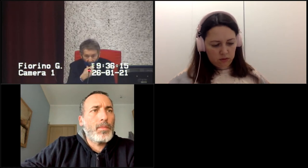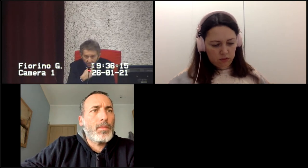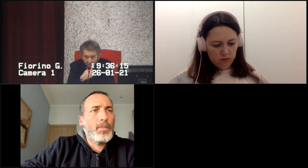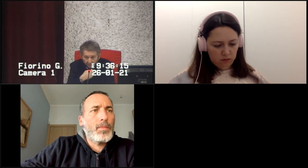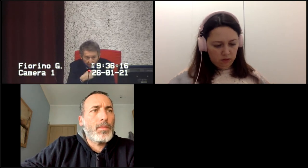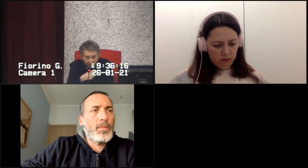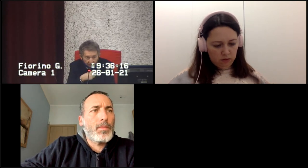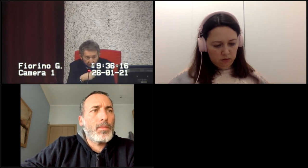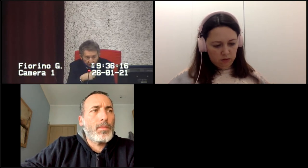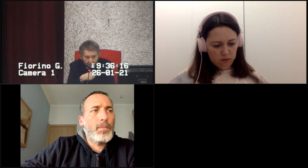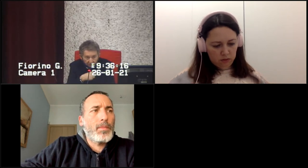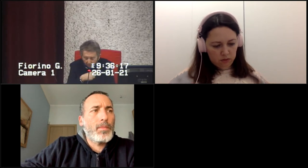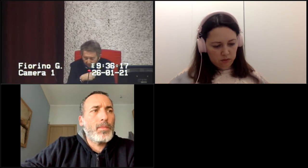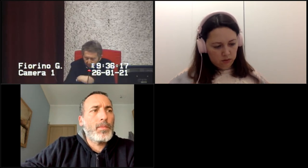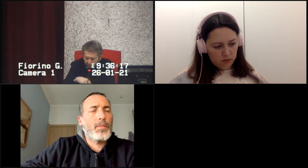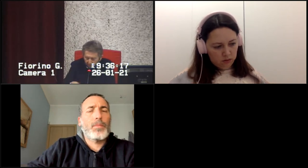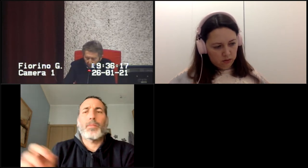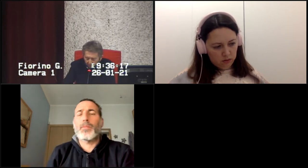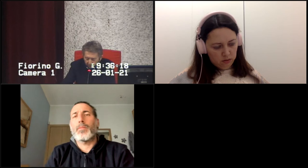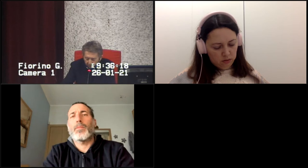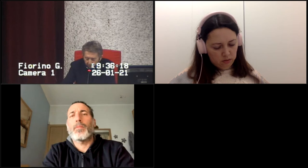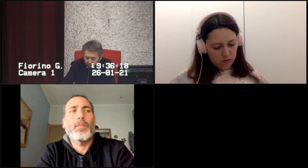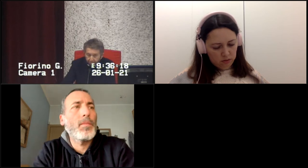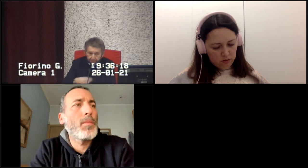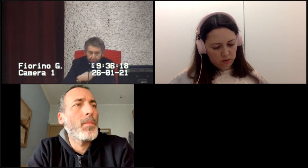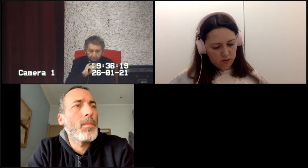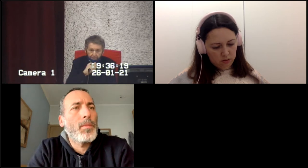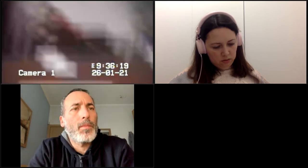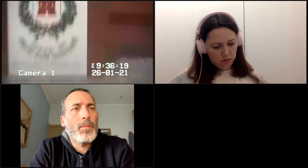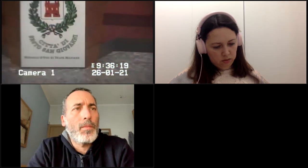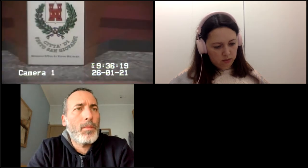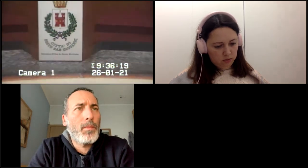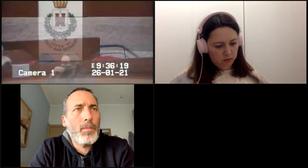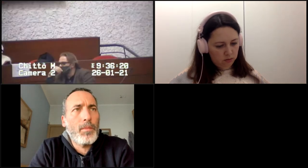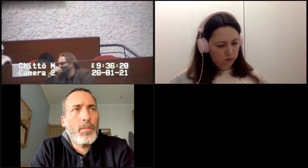Ha chiesto la parola la consigliera Chittò, facoltà di parola, prego.